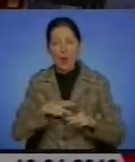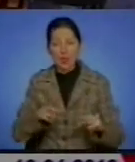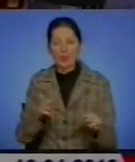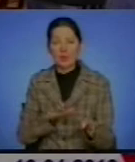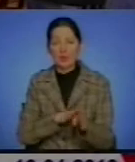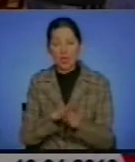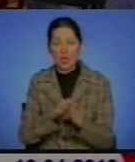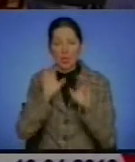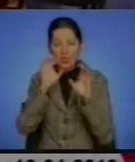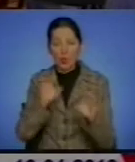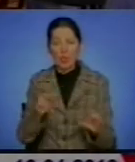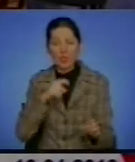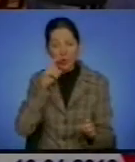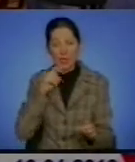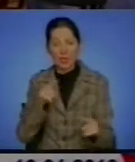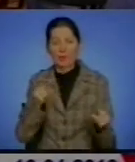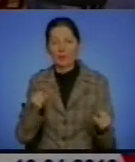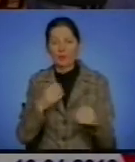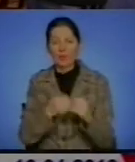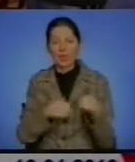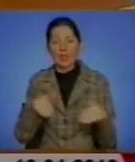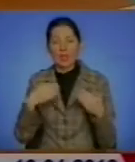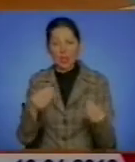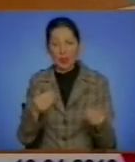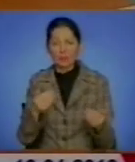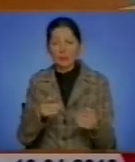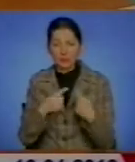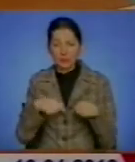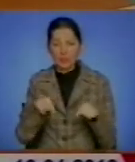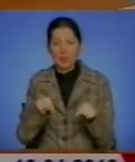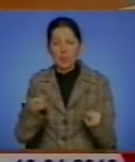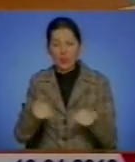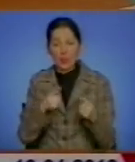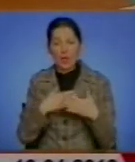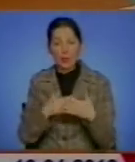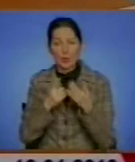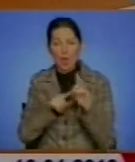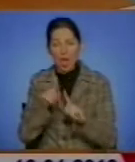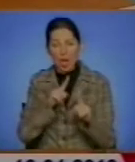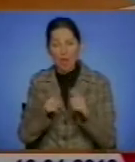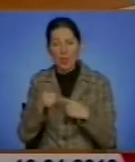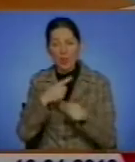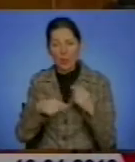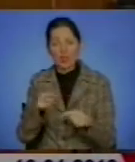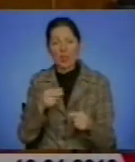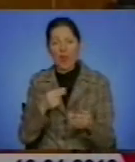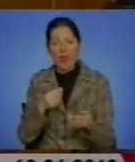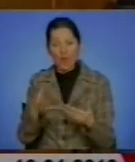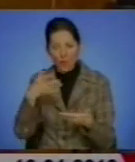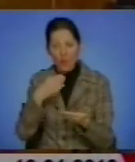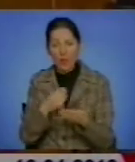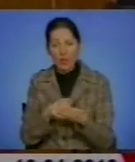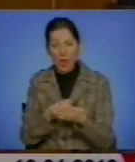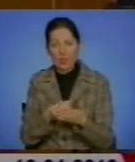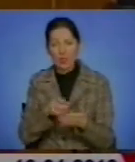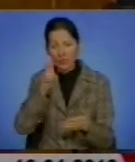нею законопроєктів – створення громадської ради при Міністерстві внутрішніх справ, повернення вкладів Національного банку, заборона абортів. А ще